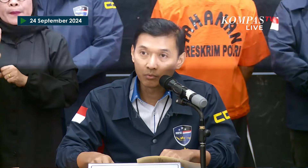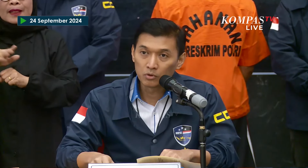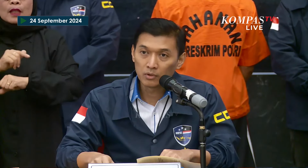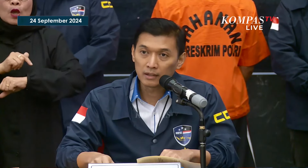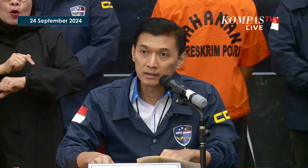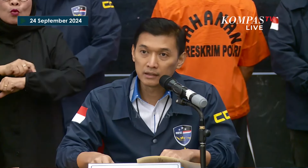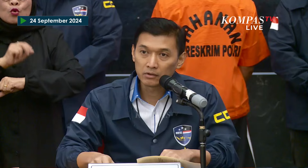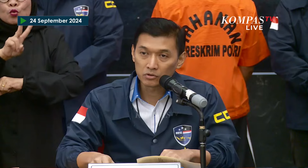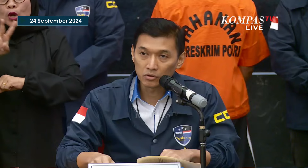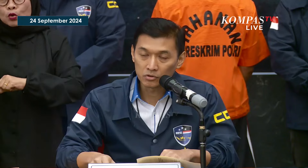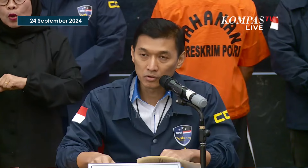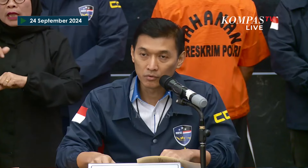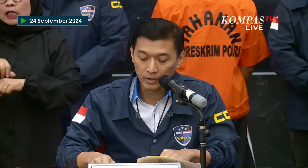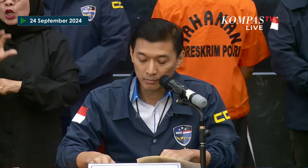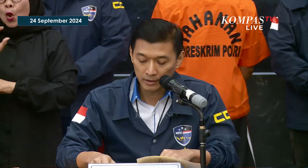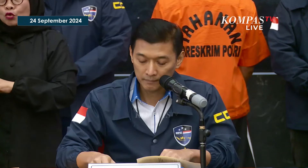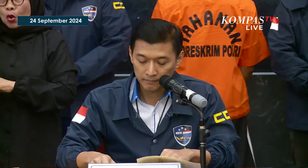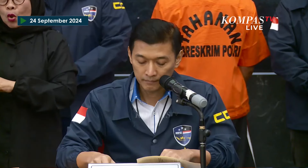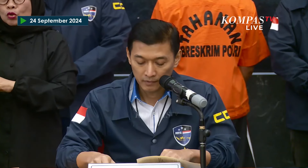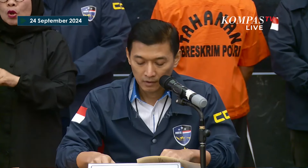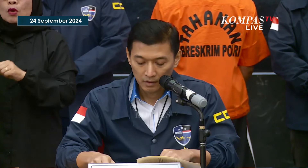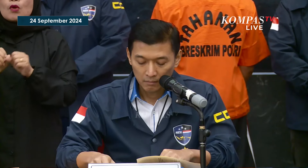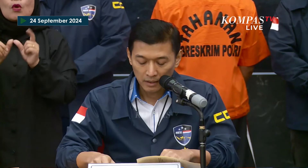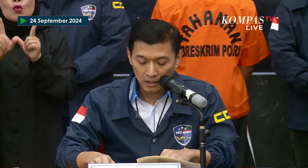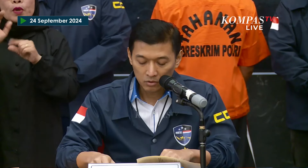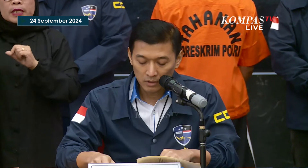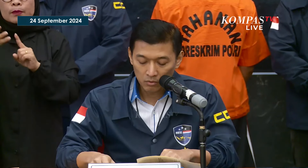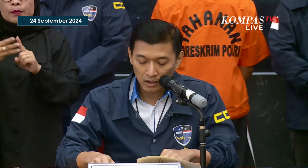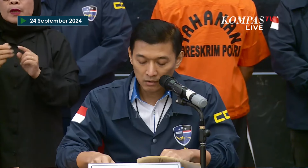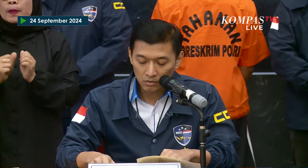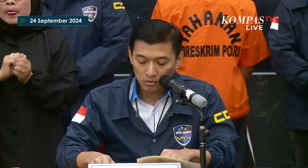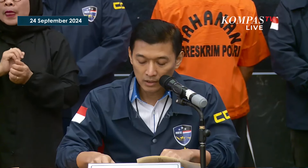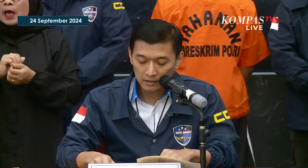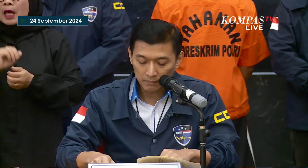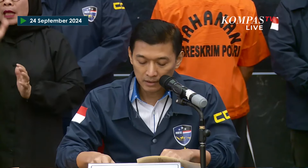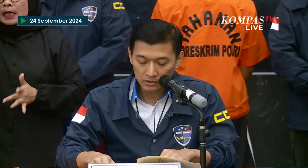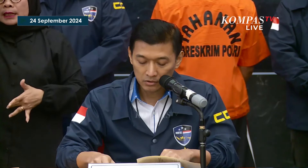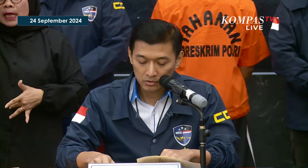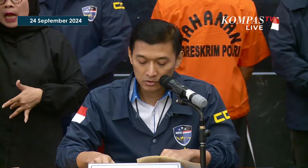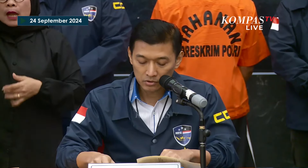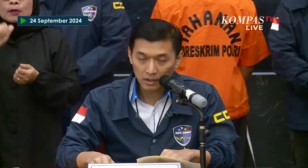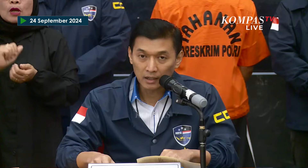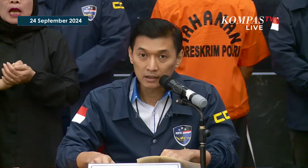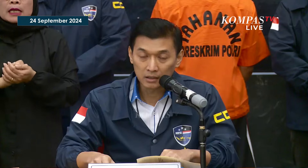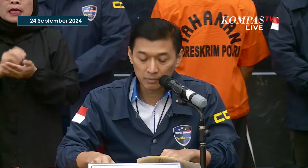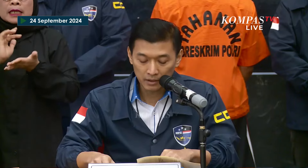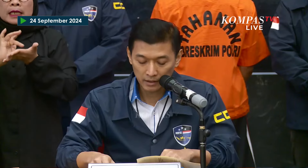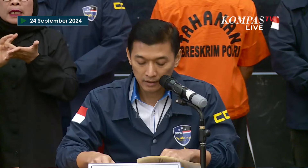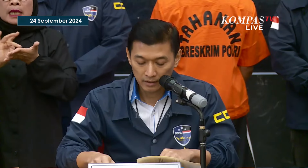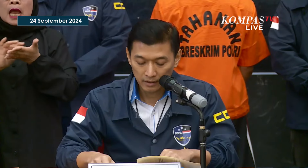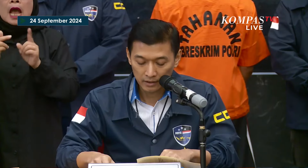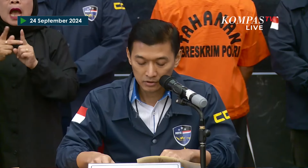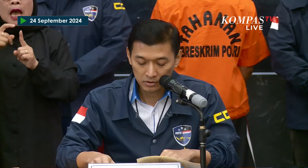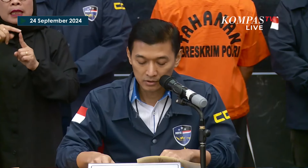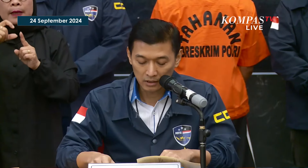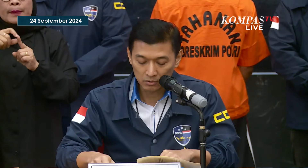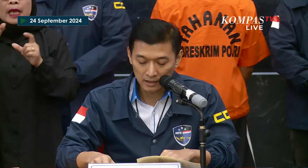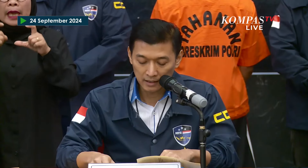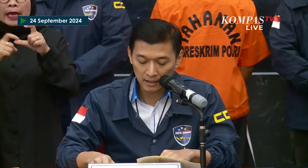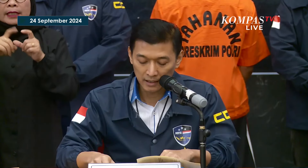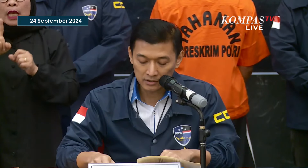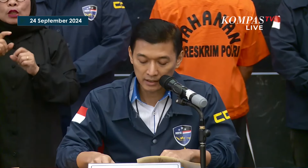pukul 22.00 WIB, pelaku melakukan unduh data pada situs